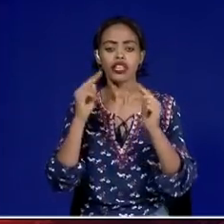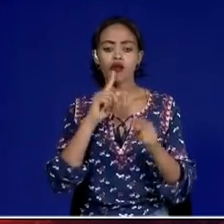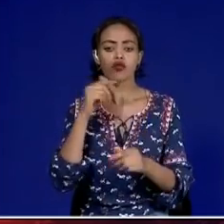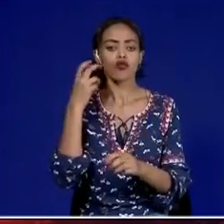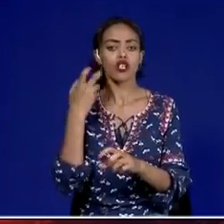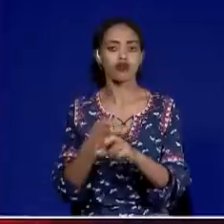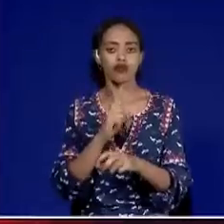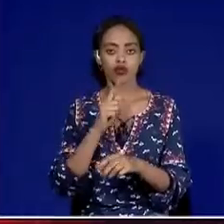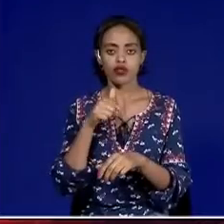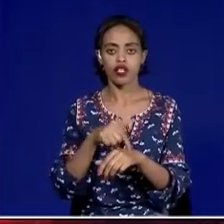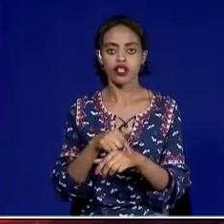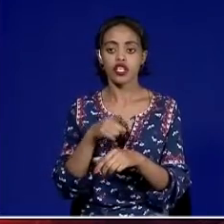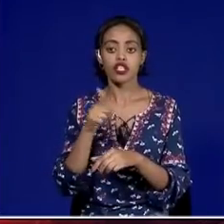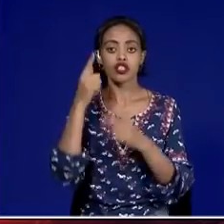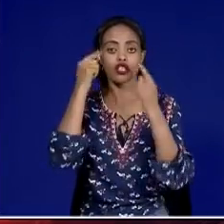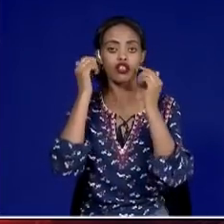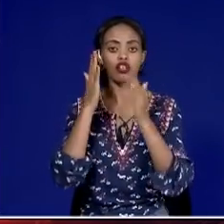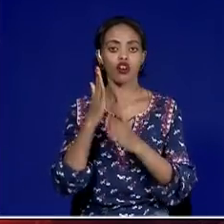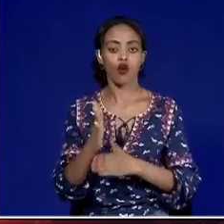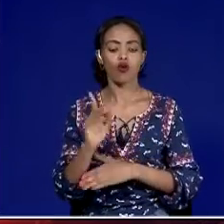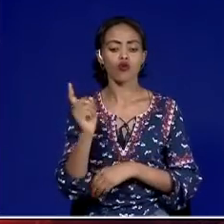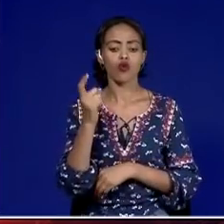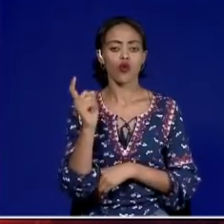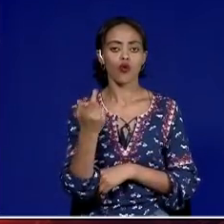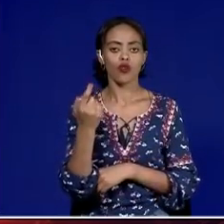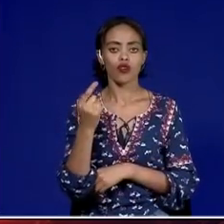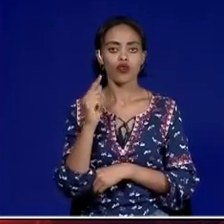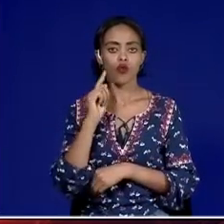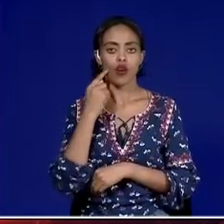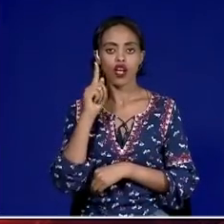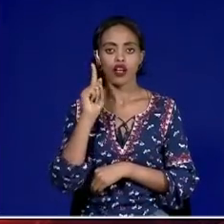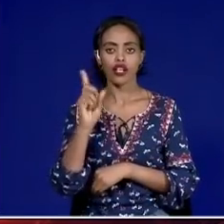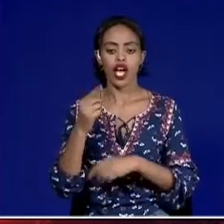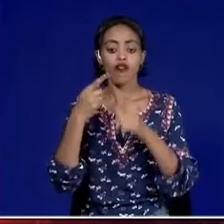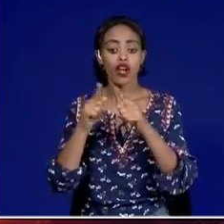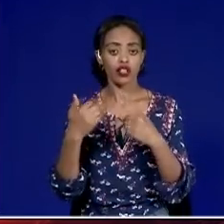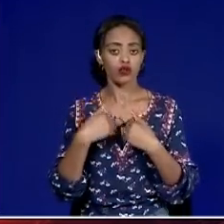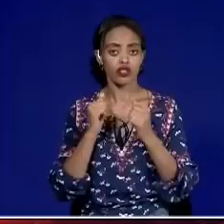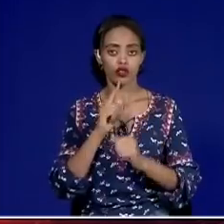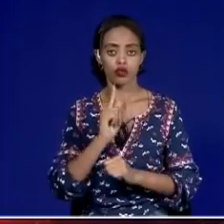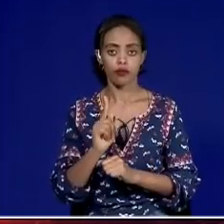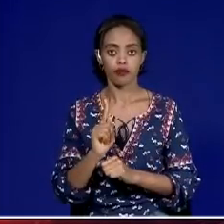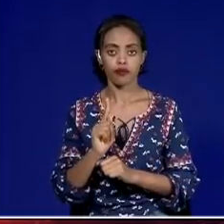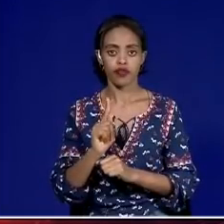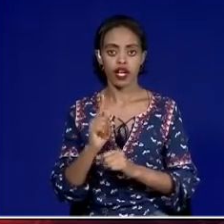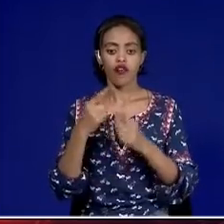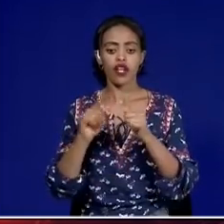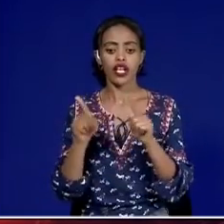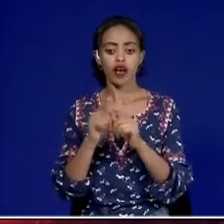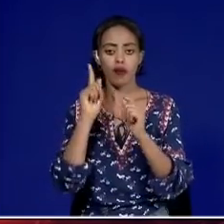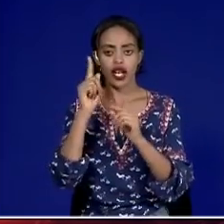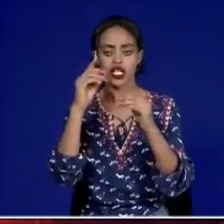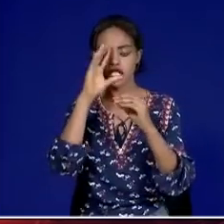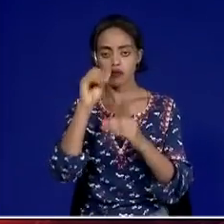ማለት እዮ ዘይ ሰዓት ትግራዋይ ዝኾነ ይኹን ዋላና ኣፈላላያት ክህሊ ይኽእል እዩ ኣፈላላይና ሓዲግና ከም ሓደ ሰብ